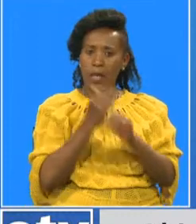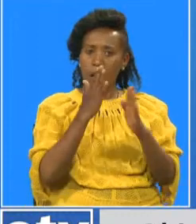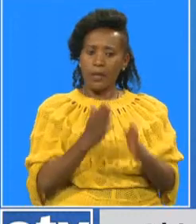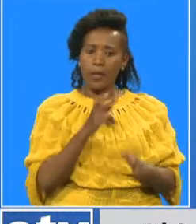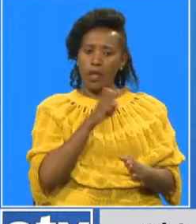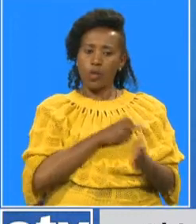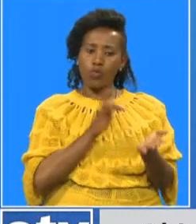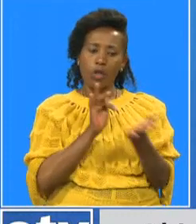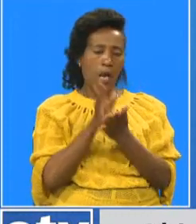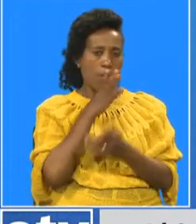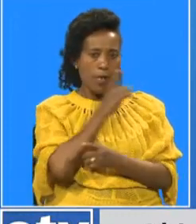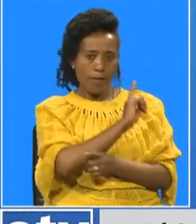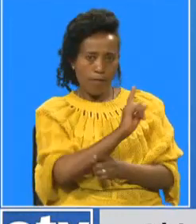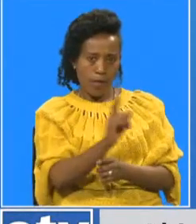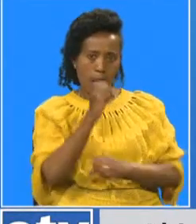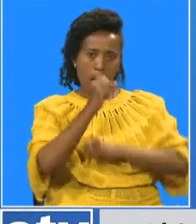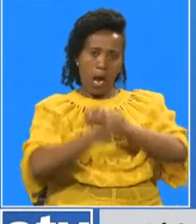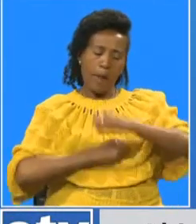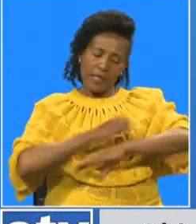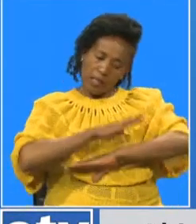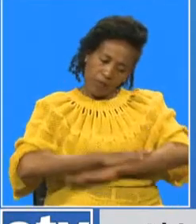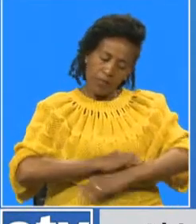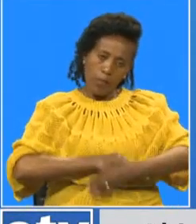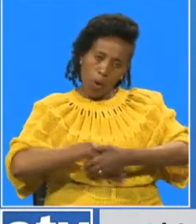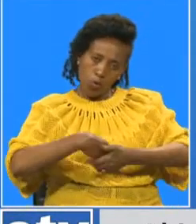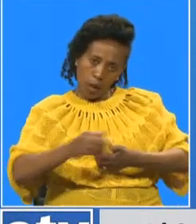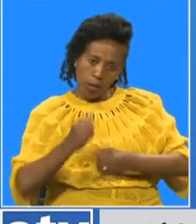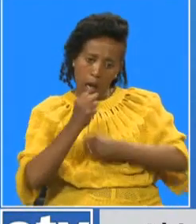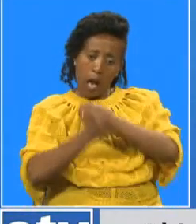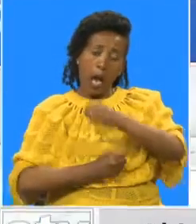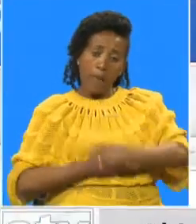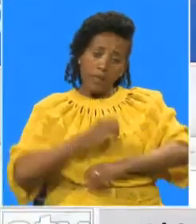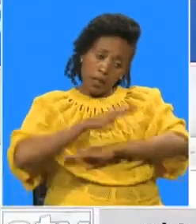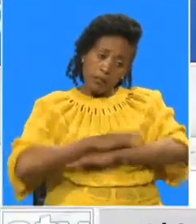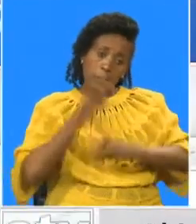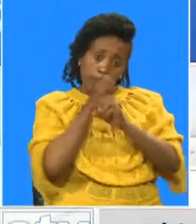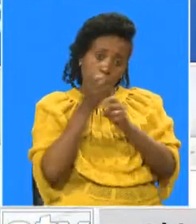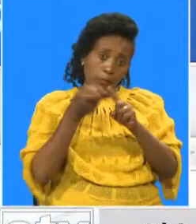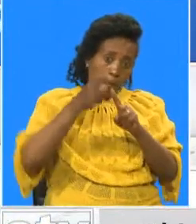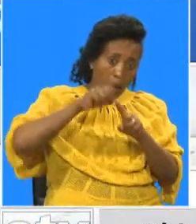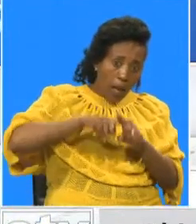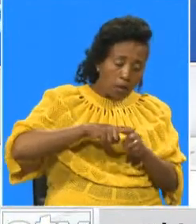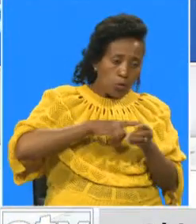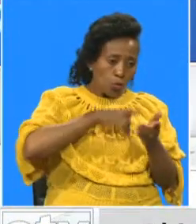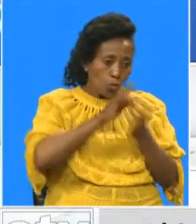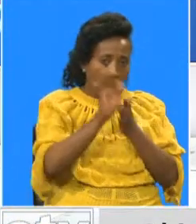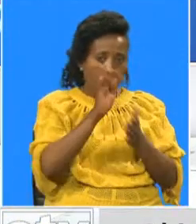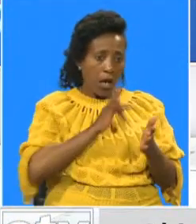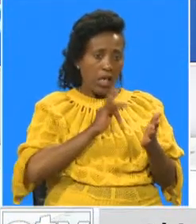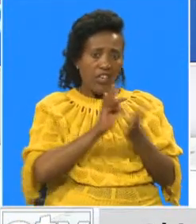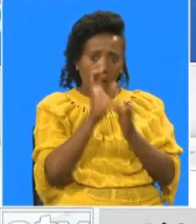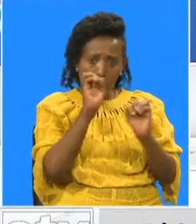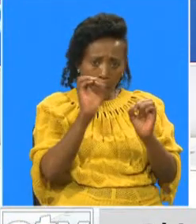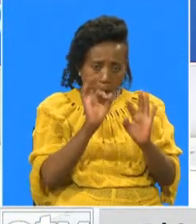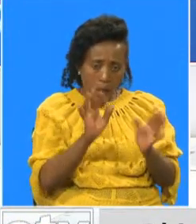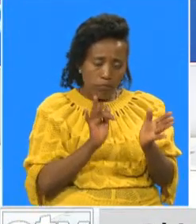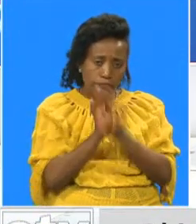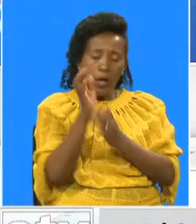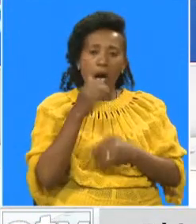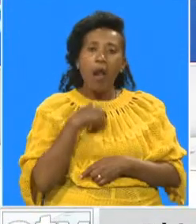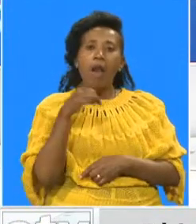ሰራተኛ እንደመወዝ ያለ መክፈል መትረፍት ማስወጣትና መትረፍትን ጨርሶ ሲመጣ የማስወጣት ያለ ክፍያ የማስወጣት አይነት ሁኔታዎች አሉ።